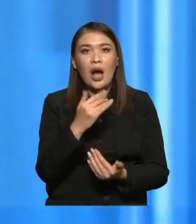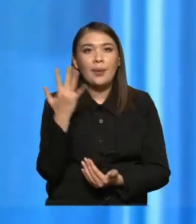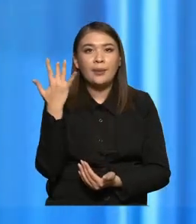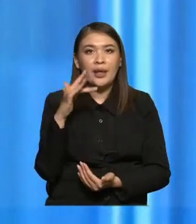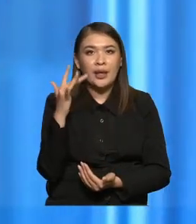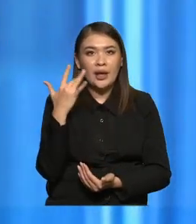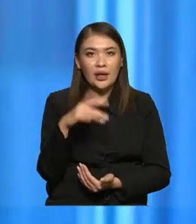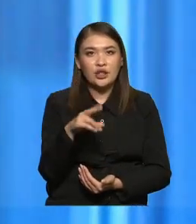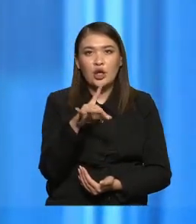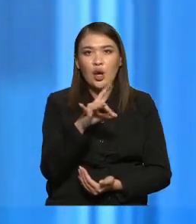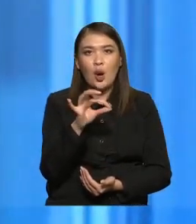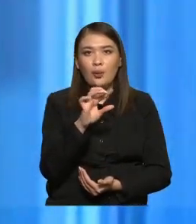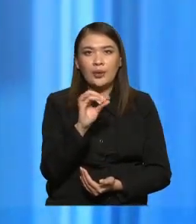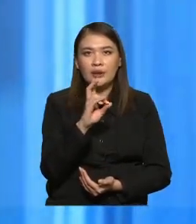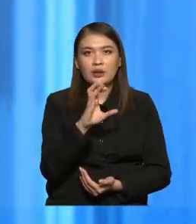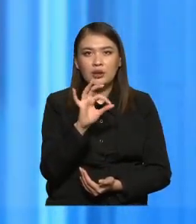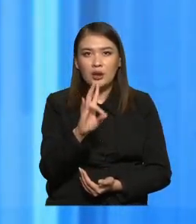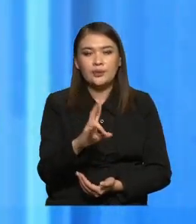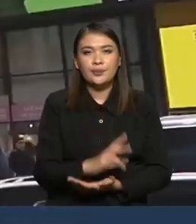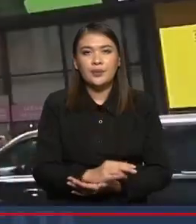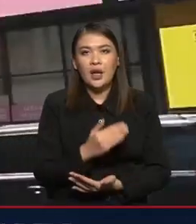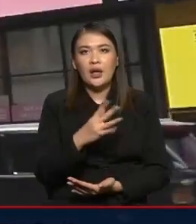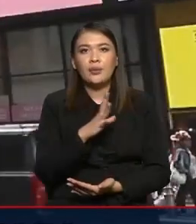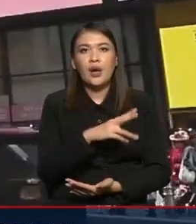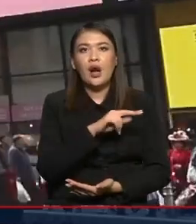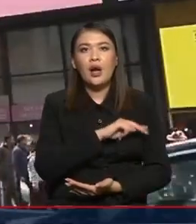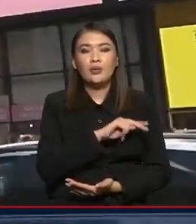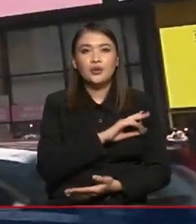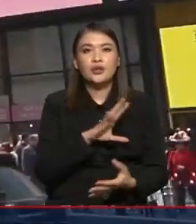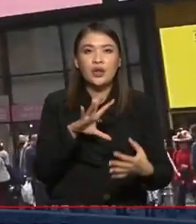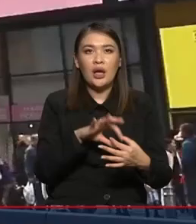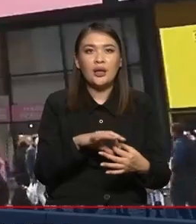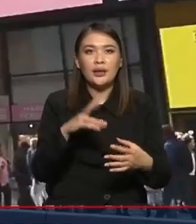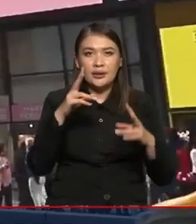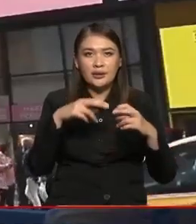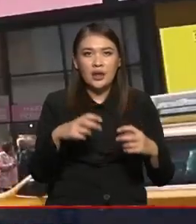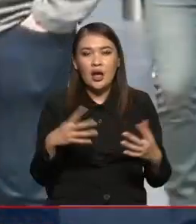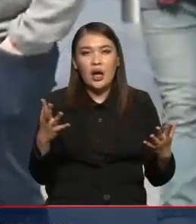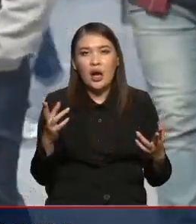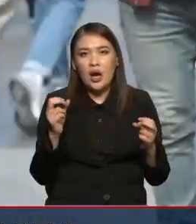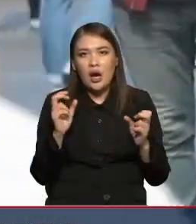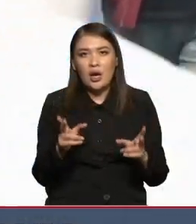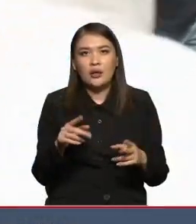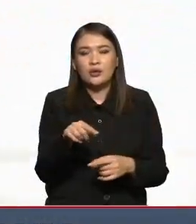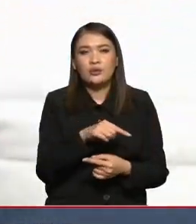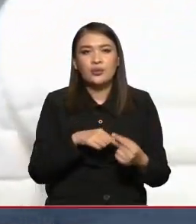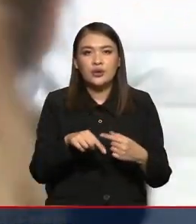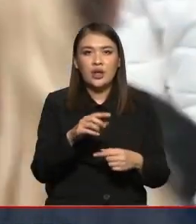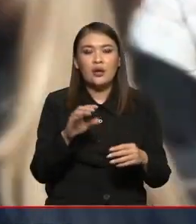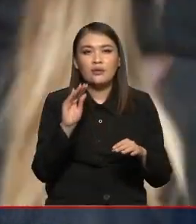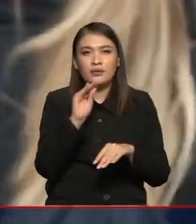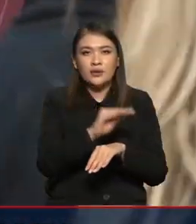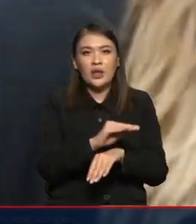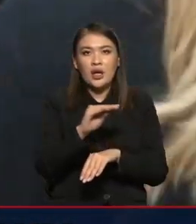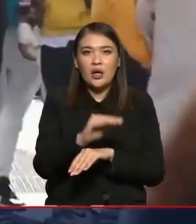политолог Джеймс Робинсон один из пунктов его работы заключался в исследовании того как крупные бизнесмены влияют на